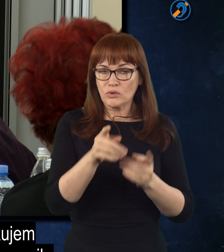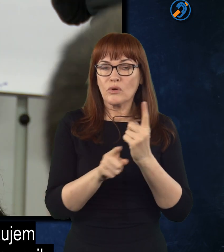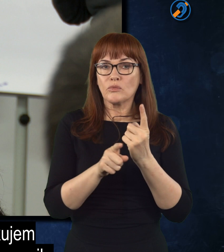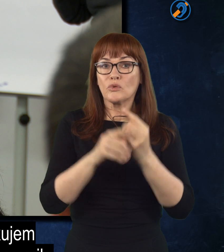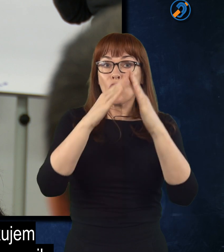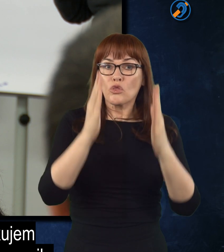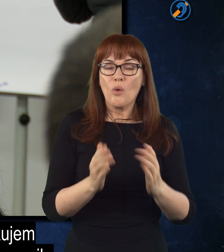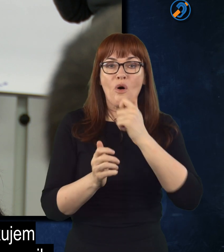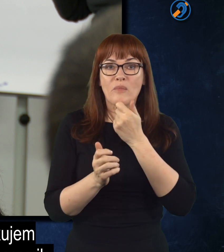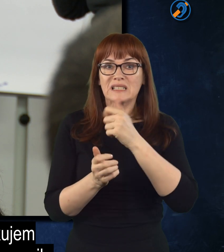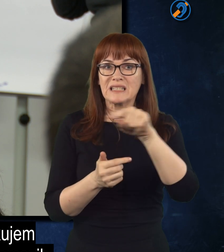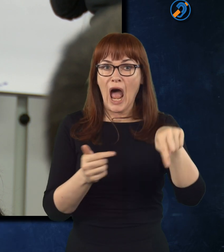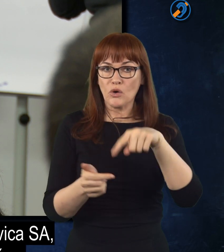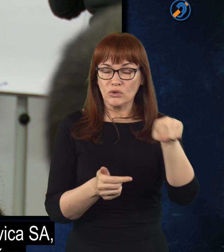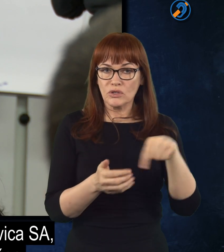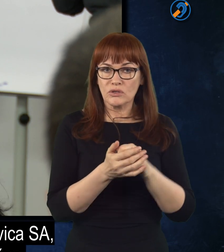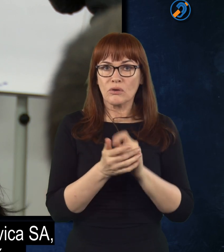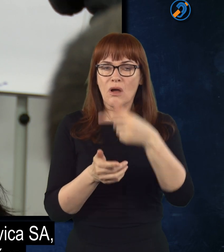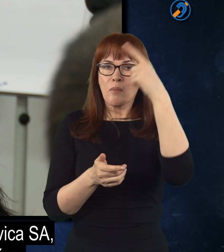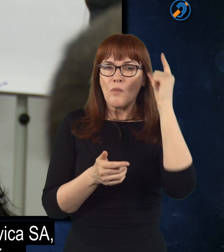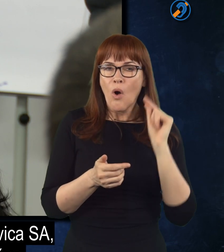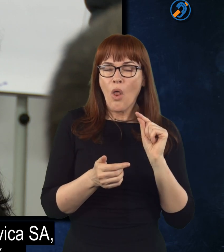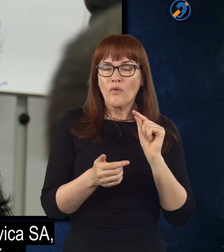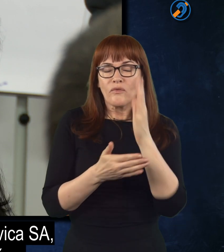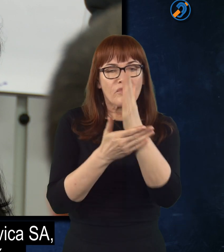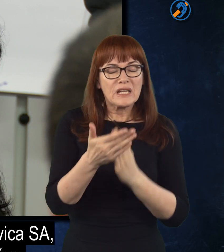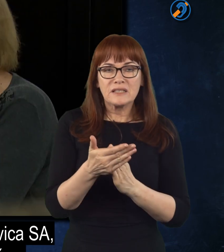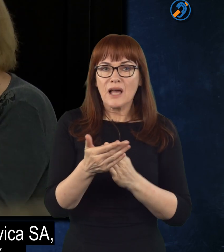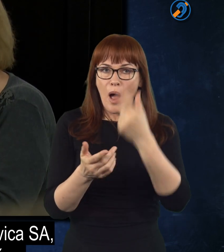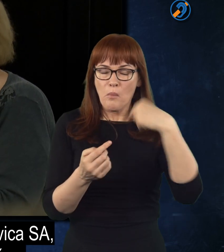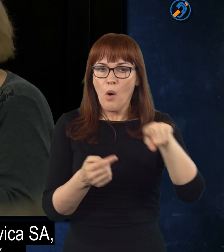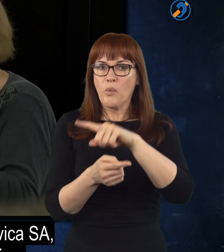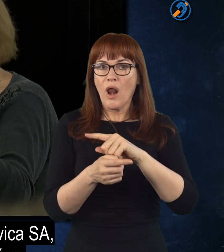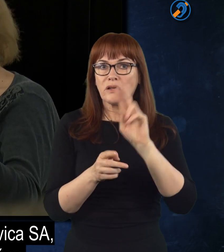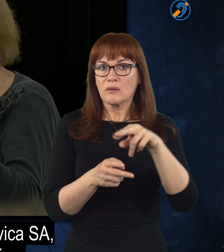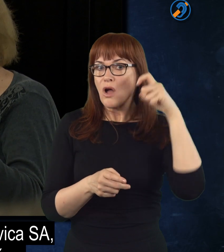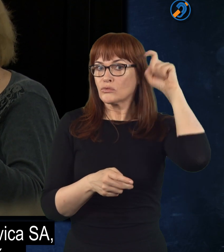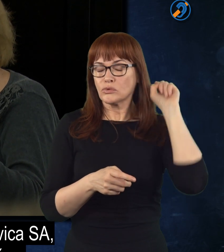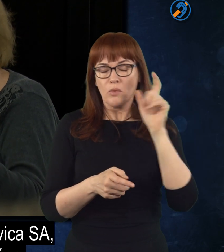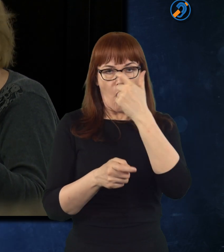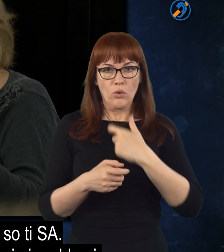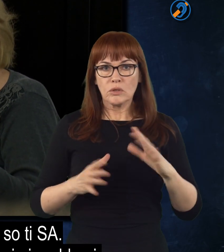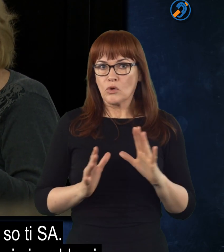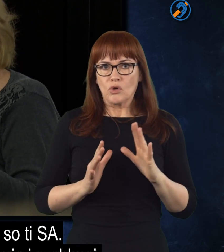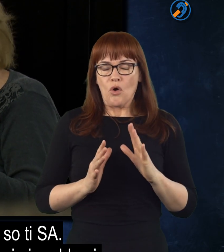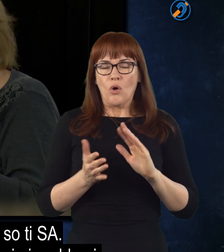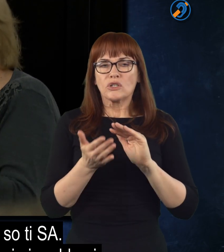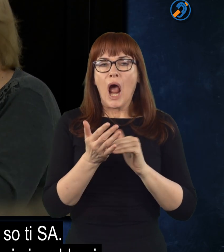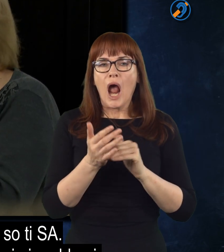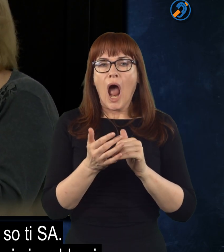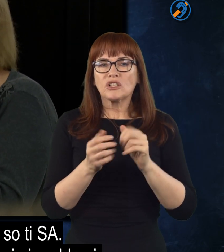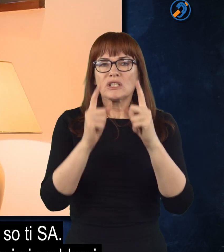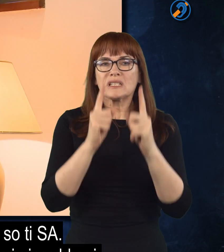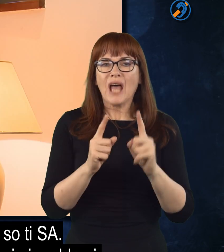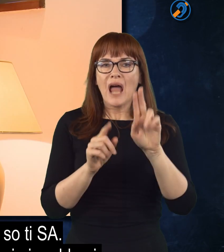določene domove starostnikov, tam je polovica populacije s slušnimi aparati in moram reči, da sem kar osebno zgrožen, v kakšnem stanju